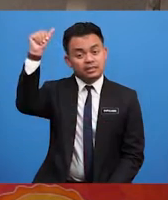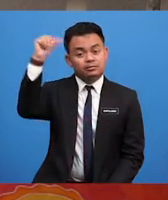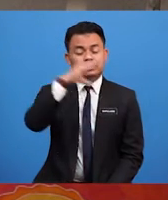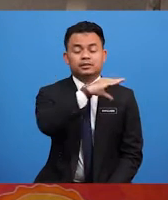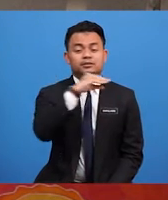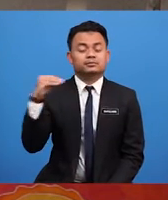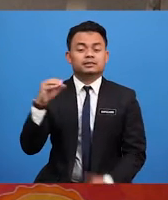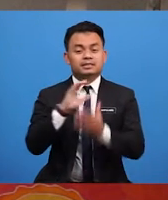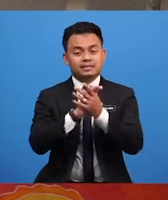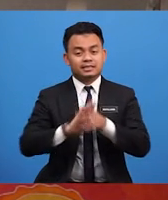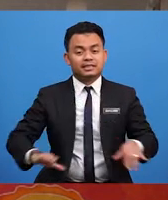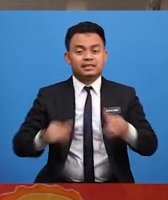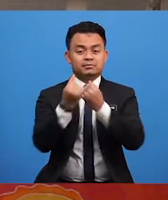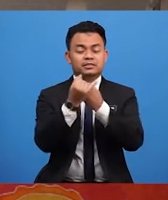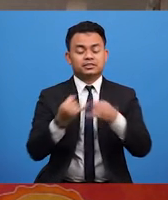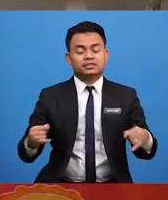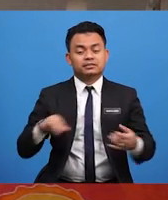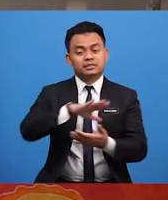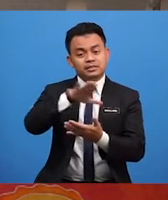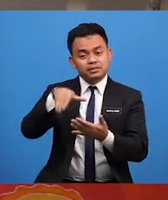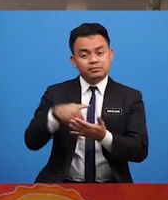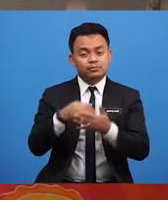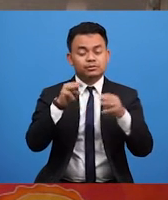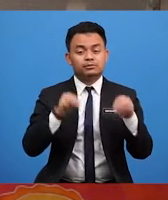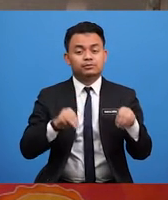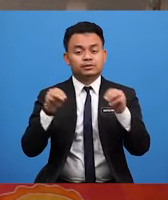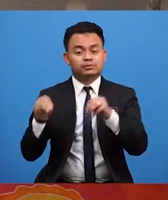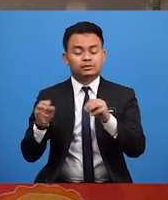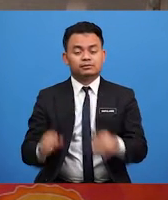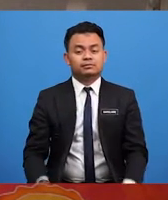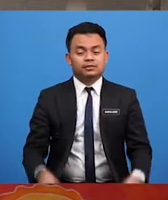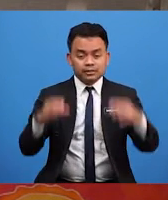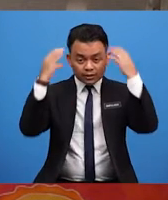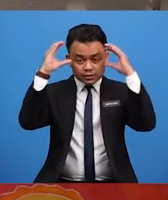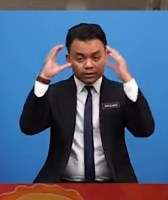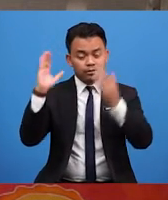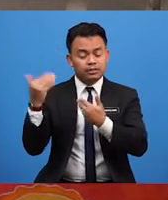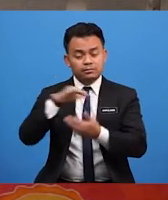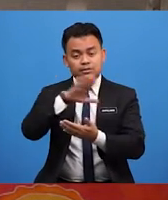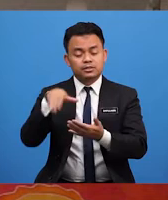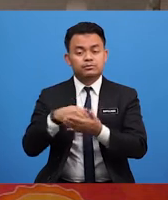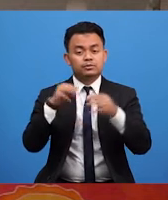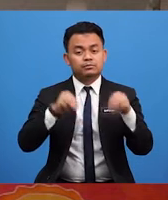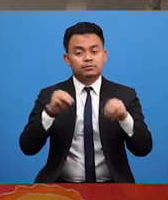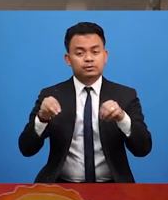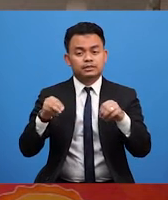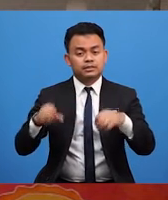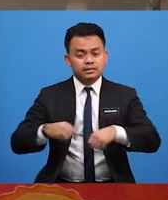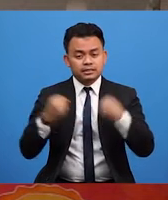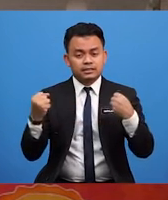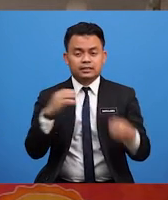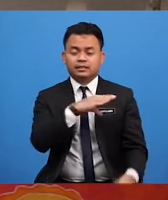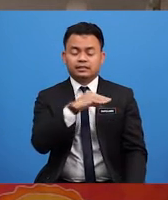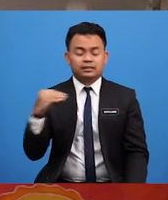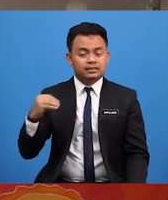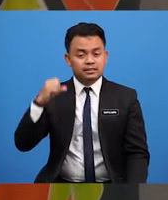Assalamualaikum dan salam sejahtera kepada semua murid. Cikgu harap semua murid berada dalam keadaan sihat dan sentiasa